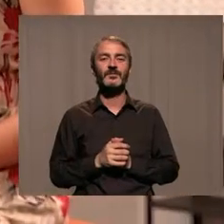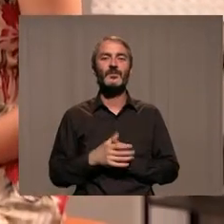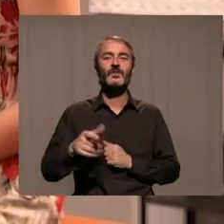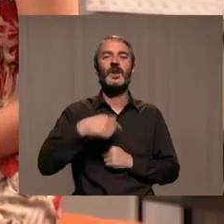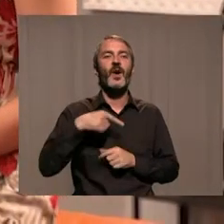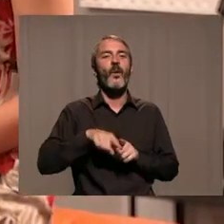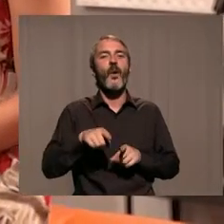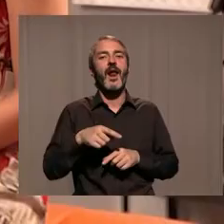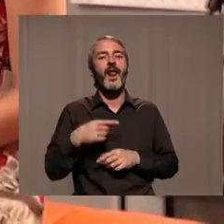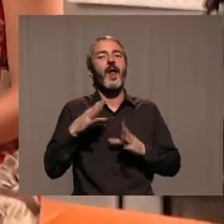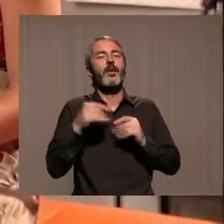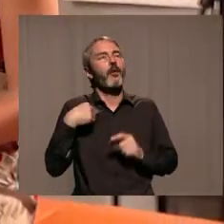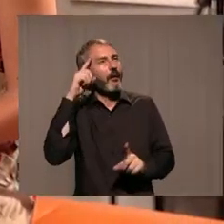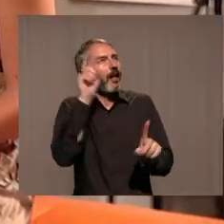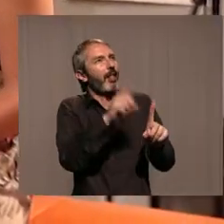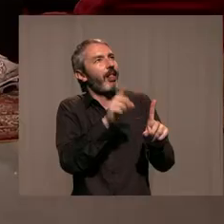vida universitària?